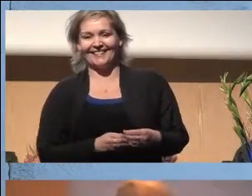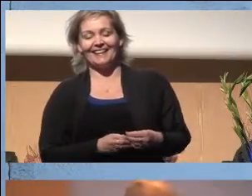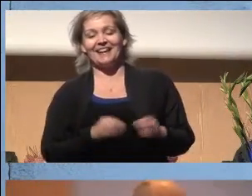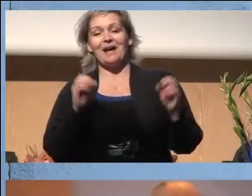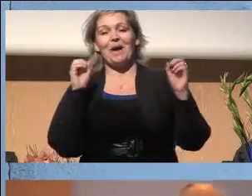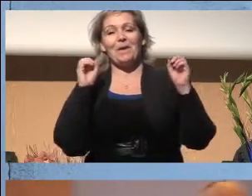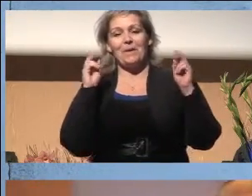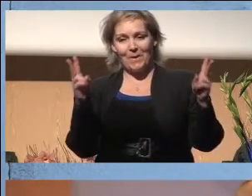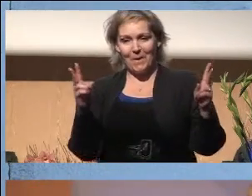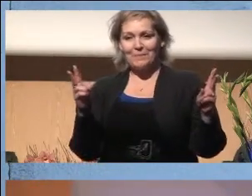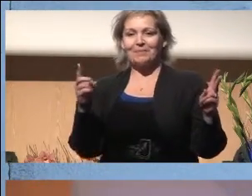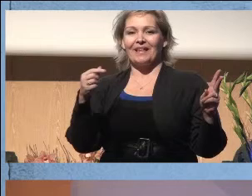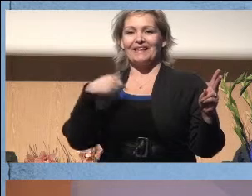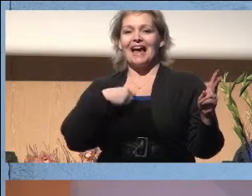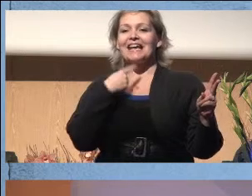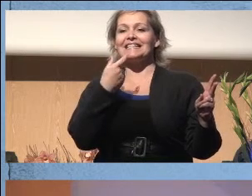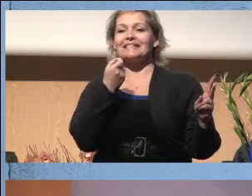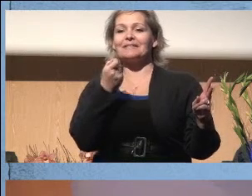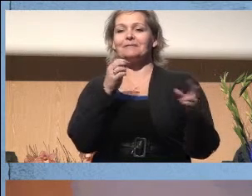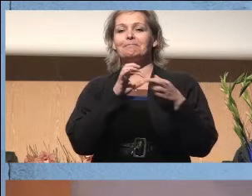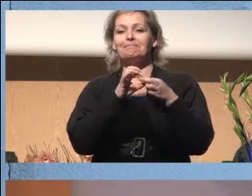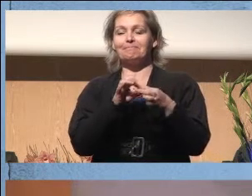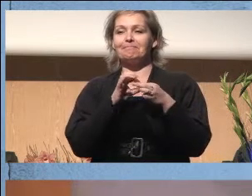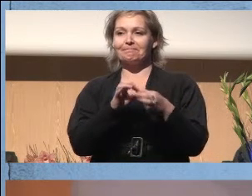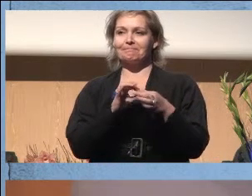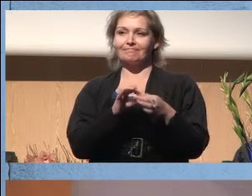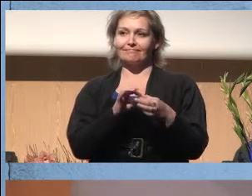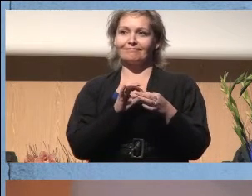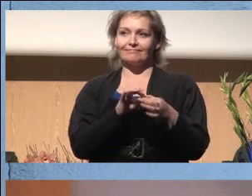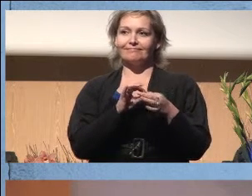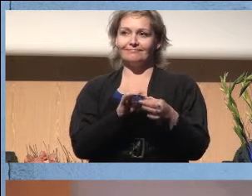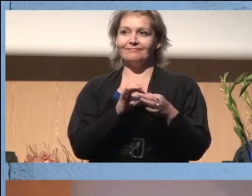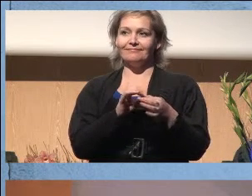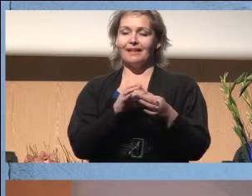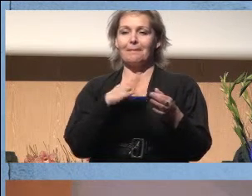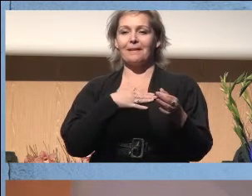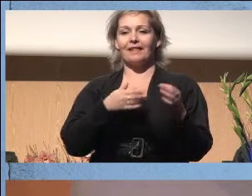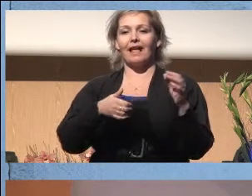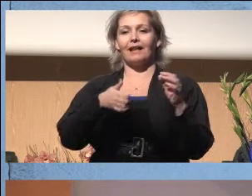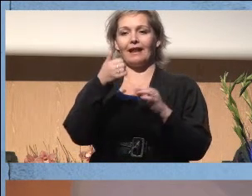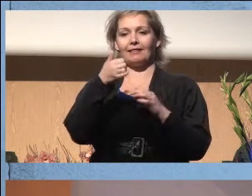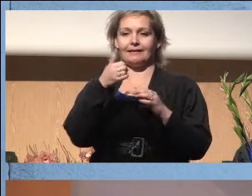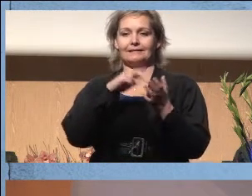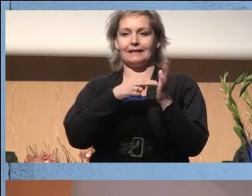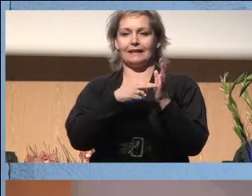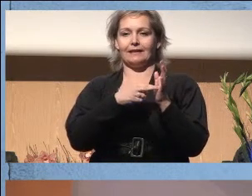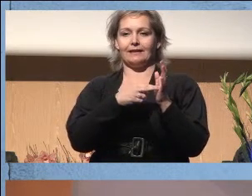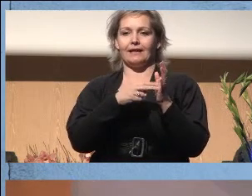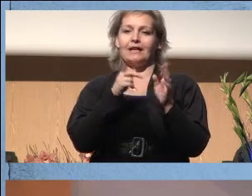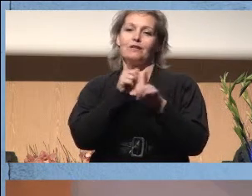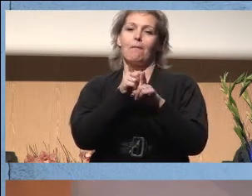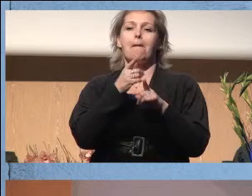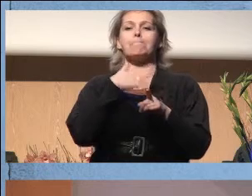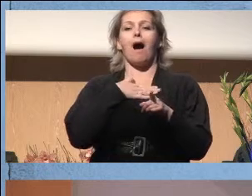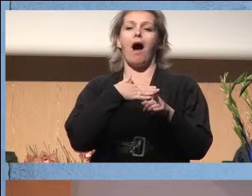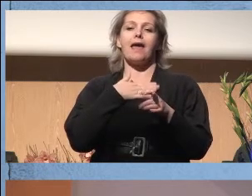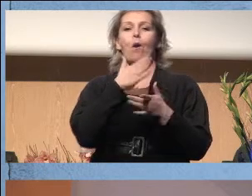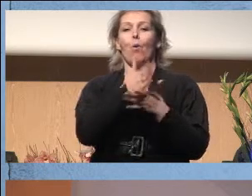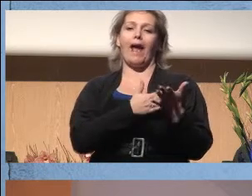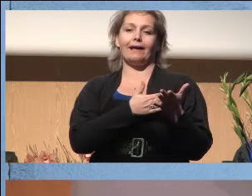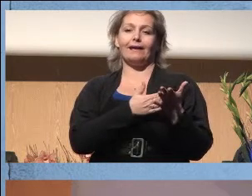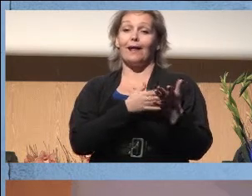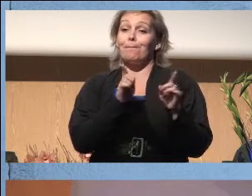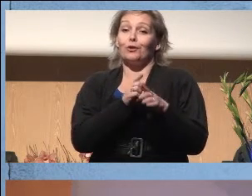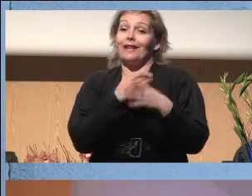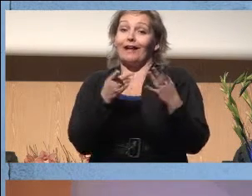Ok, da skal jeg si litt om det og min lederstil, og det er do it my way. Det er ikke dermed